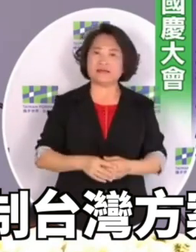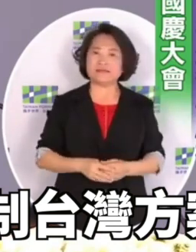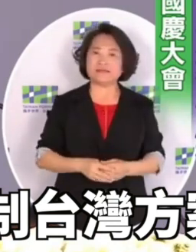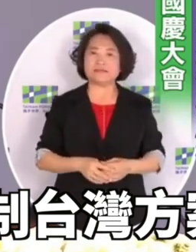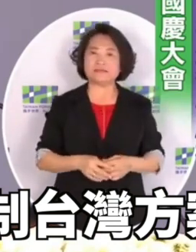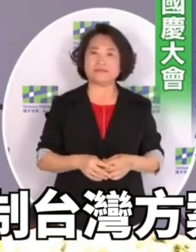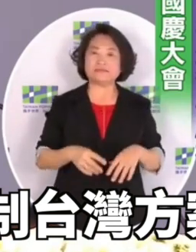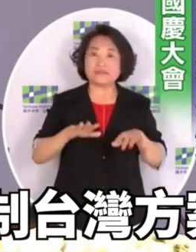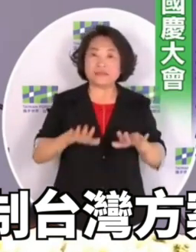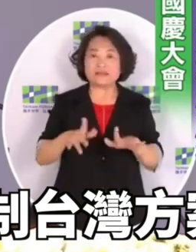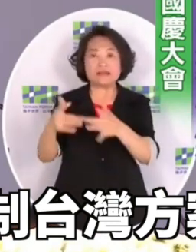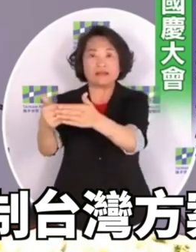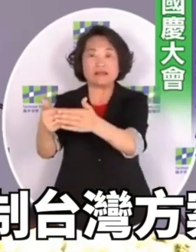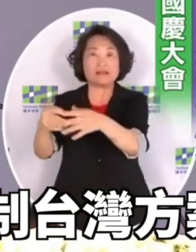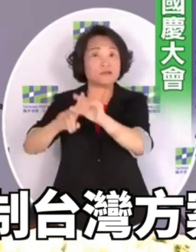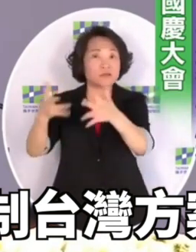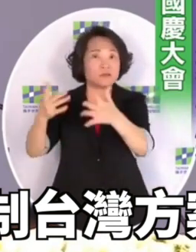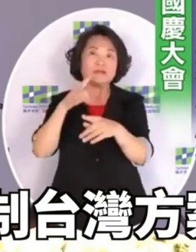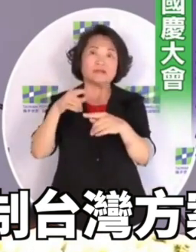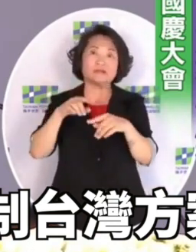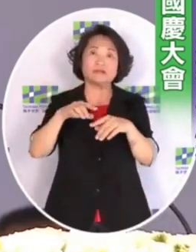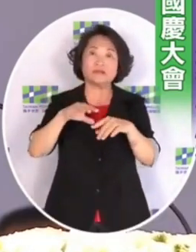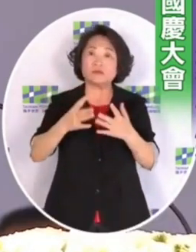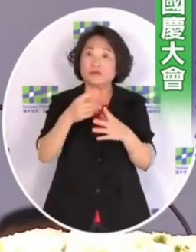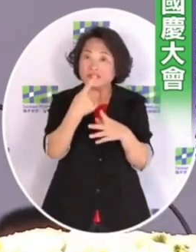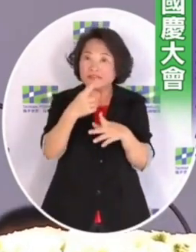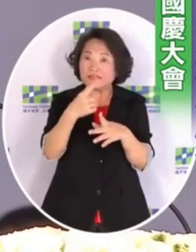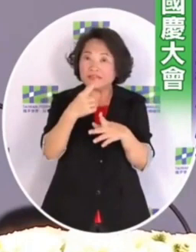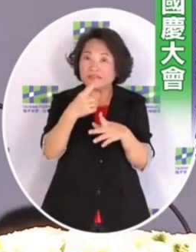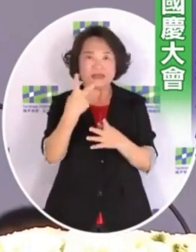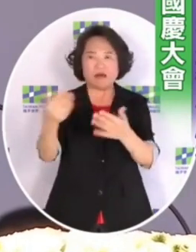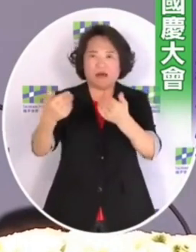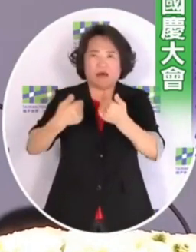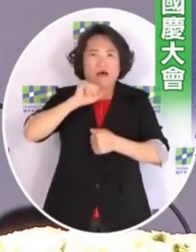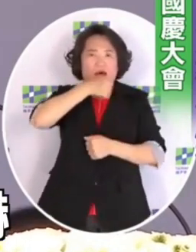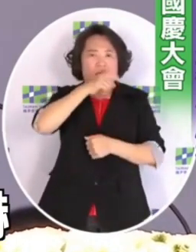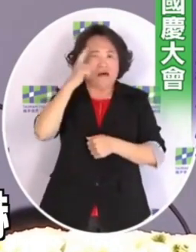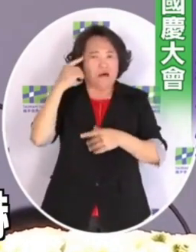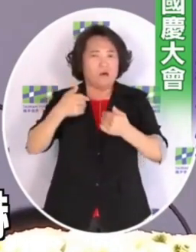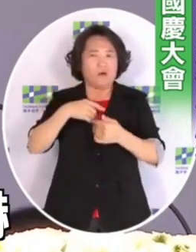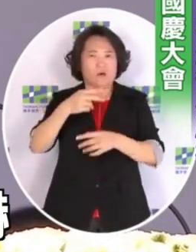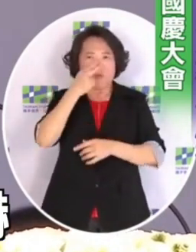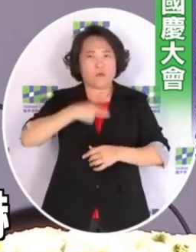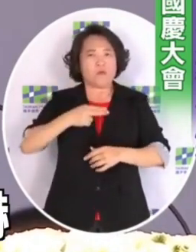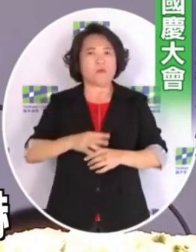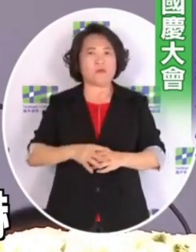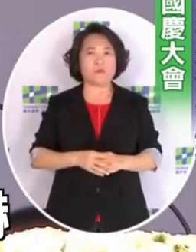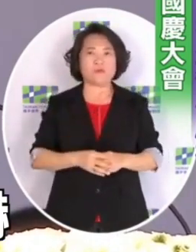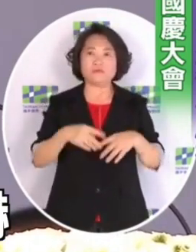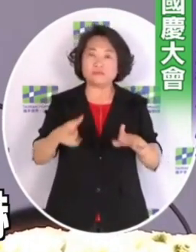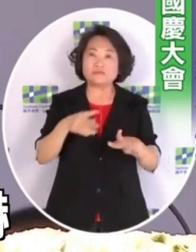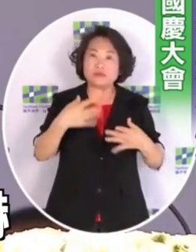此，中国依然以一国两制台湾方案不断地威胁我们，并且采取各